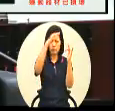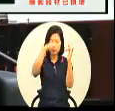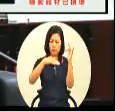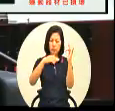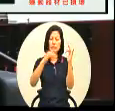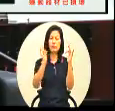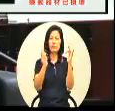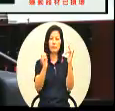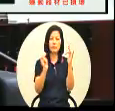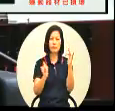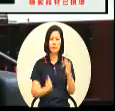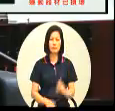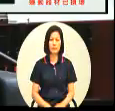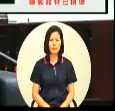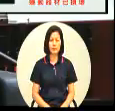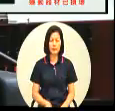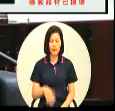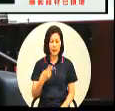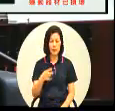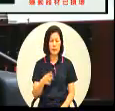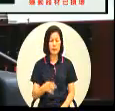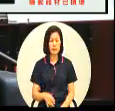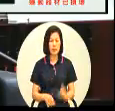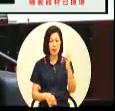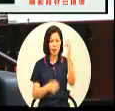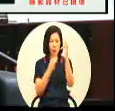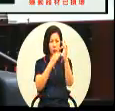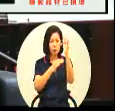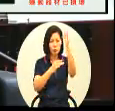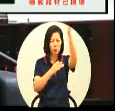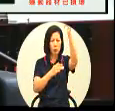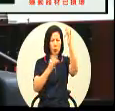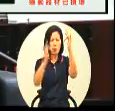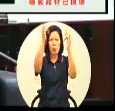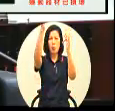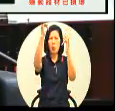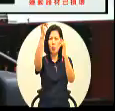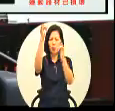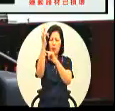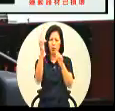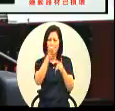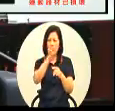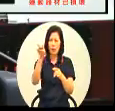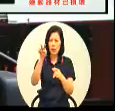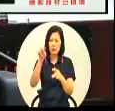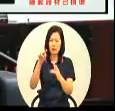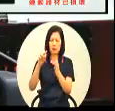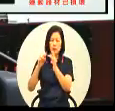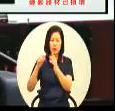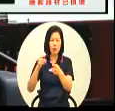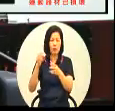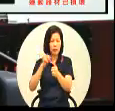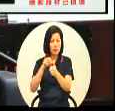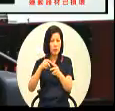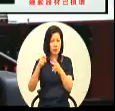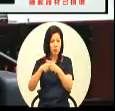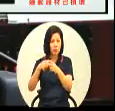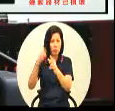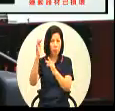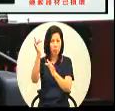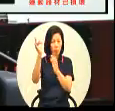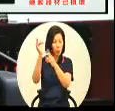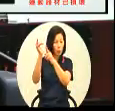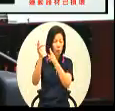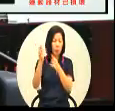甚至有的啊有的树木比这个还高的也不见得看到我们的养工单位有去修剪路树。好，我们看